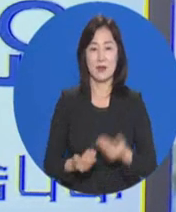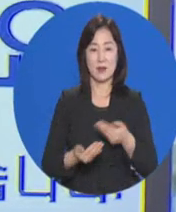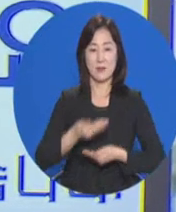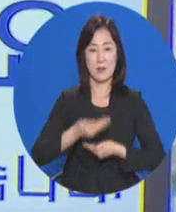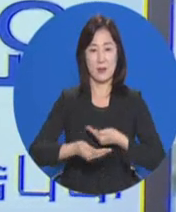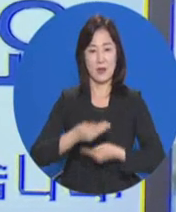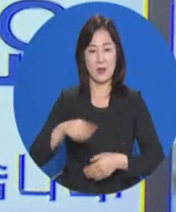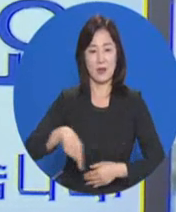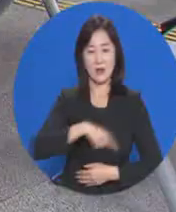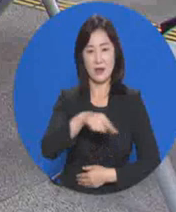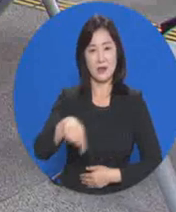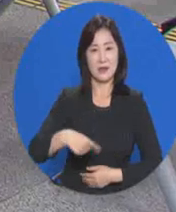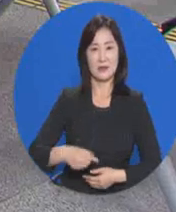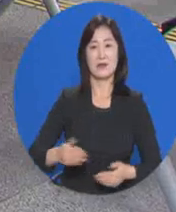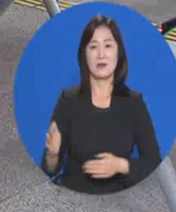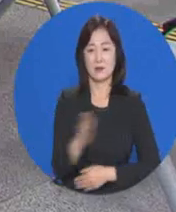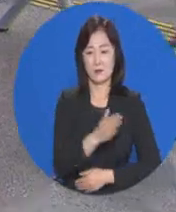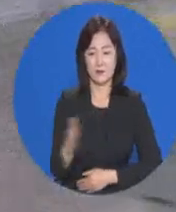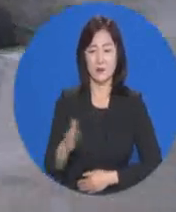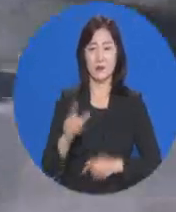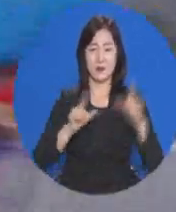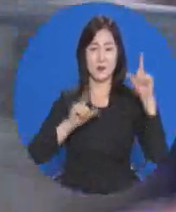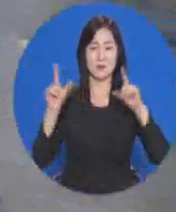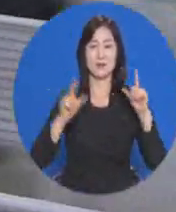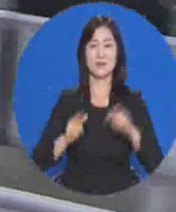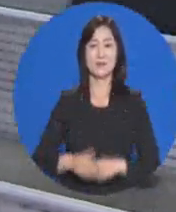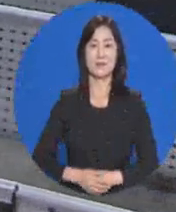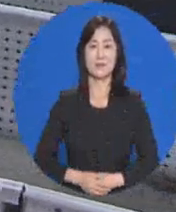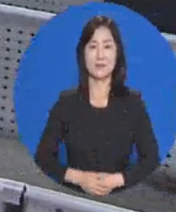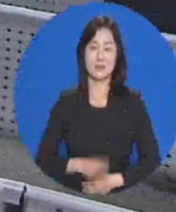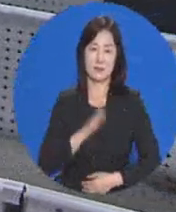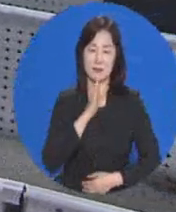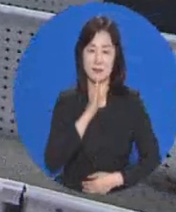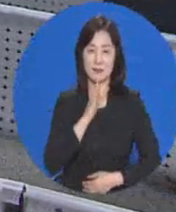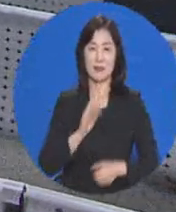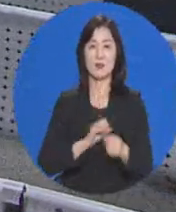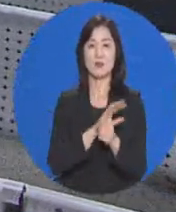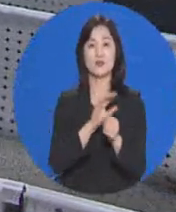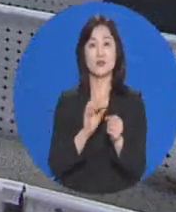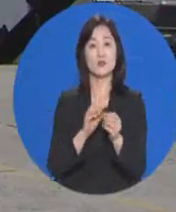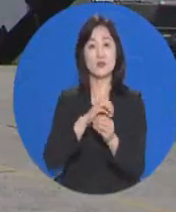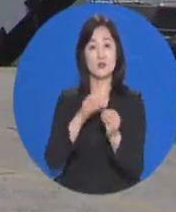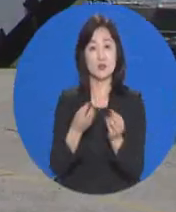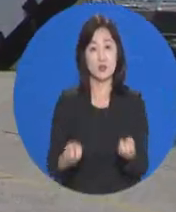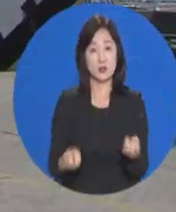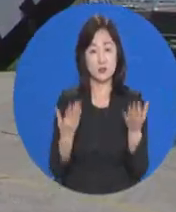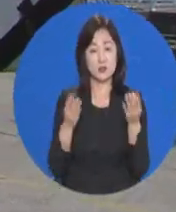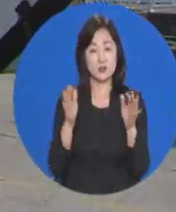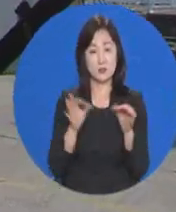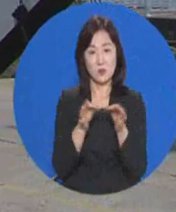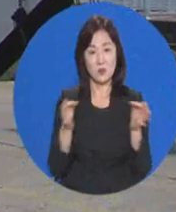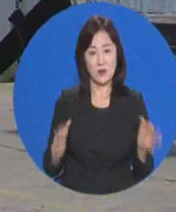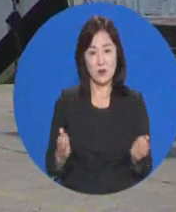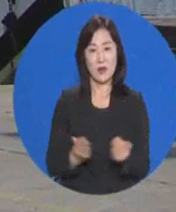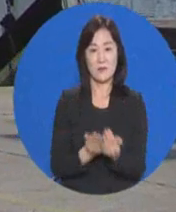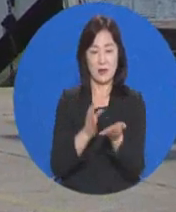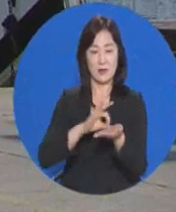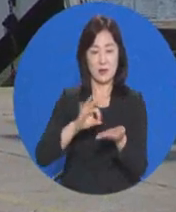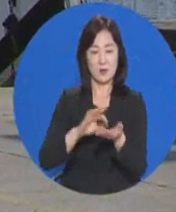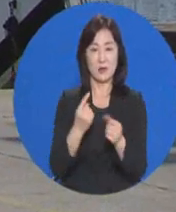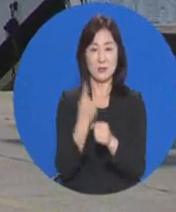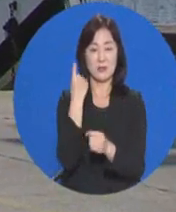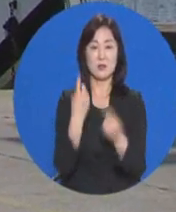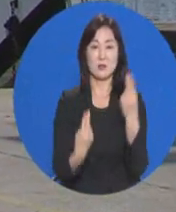역시 예년보다는 한산한 모습을 보였습니다. 실제로 이번 추석 연휴 전남 동부권의 여객선 이용객은 지난해와